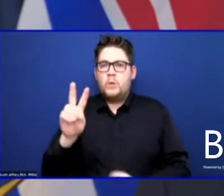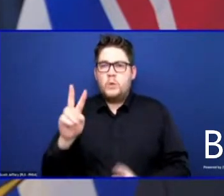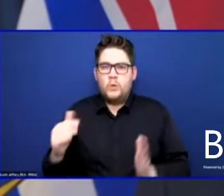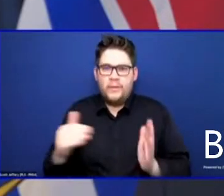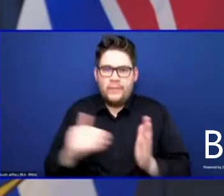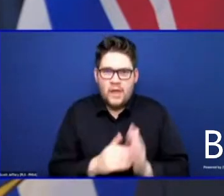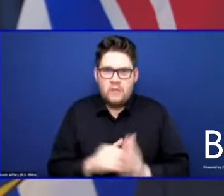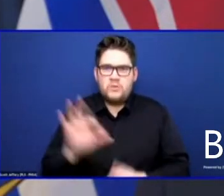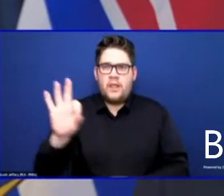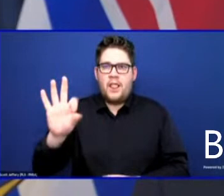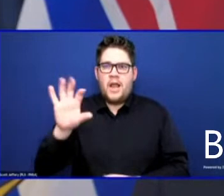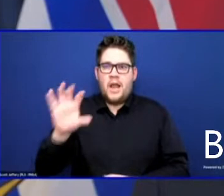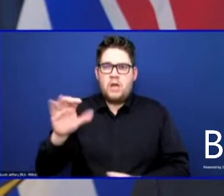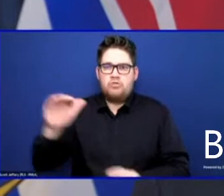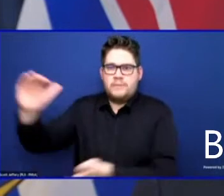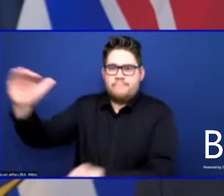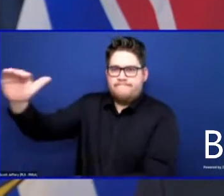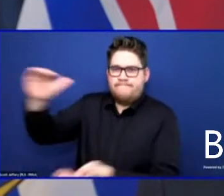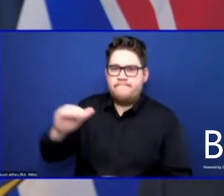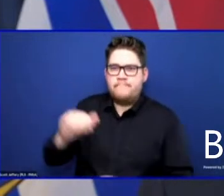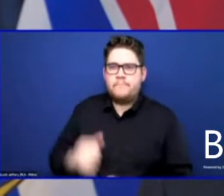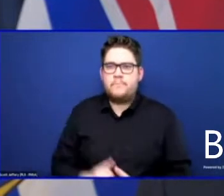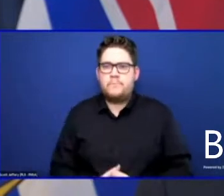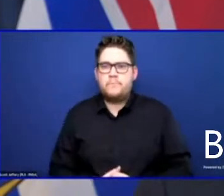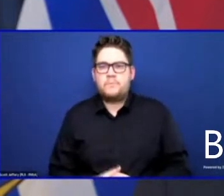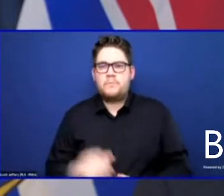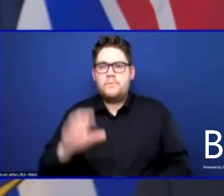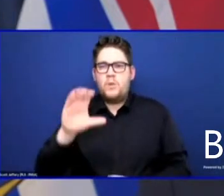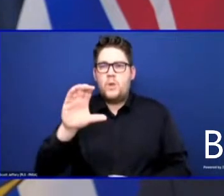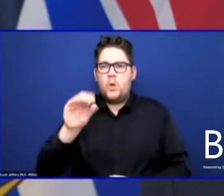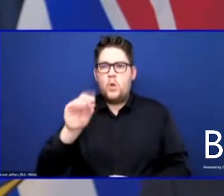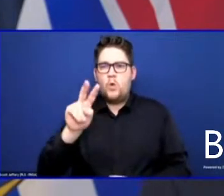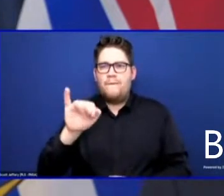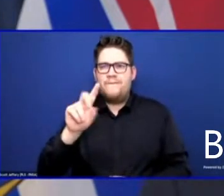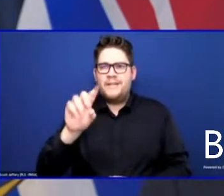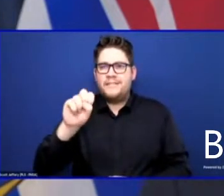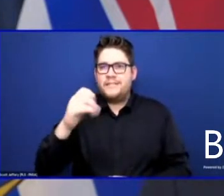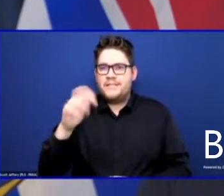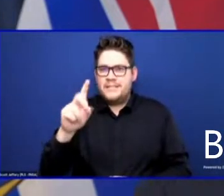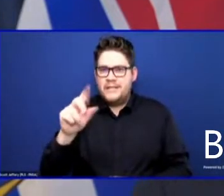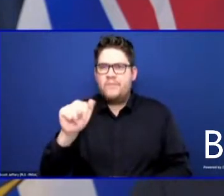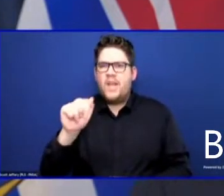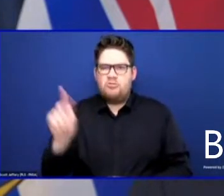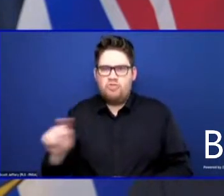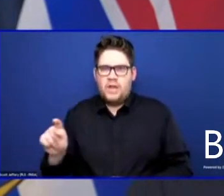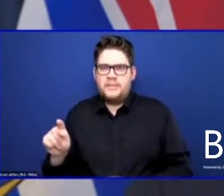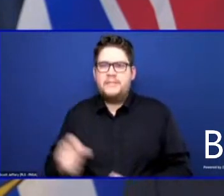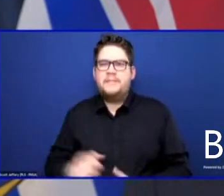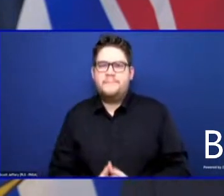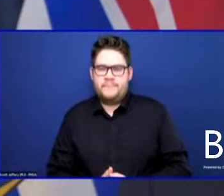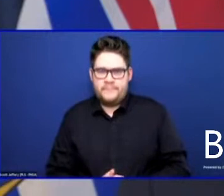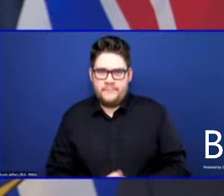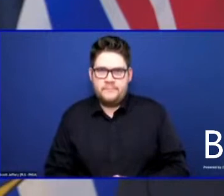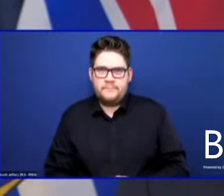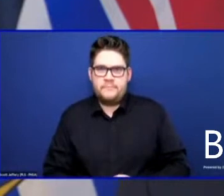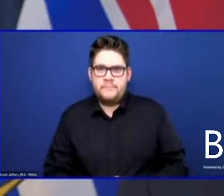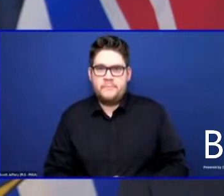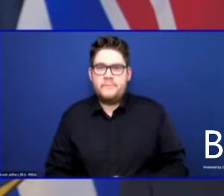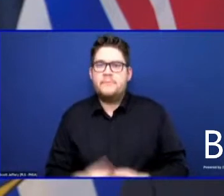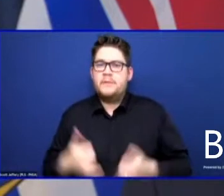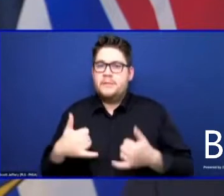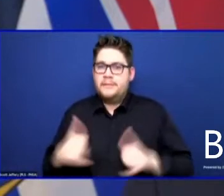方便所以他就少说了一个他说12万他说对不起是128